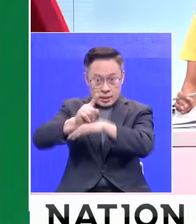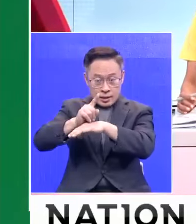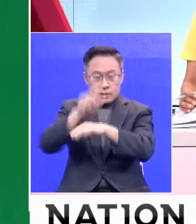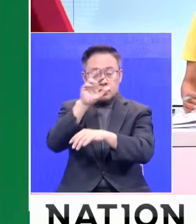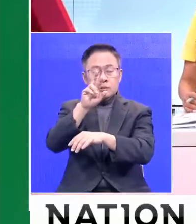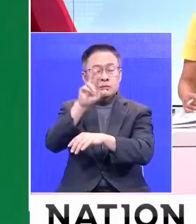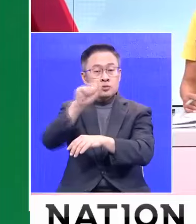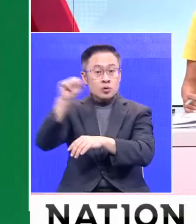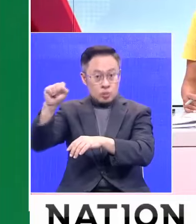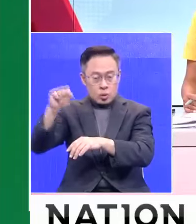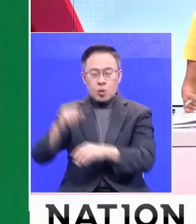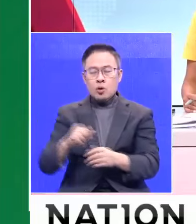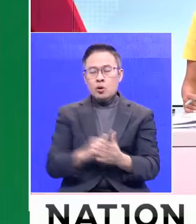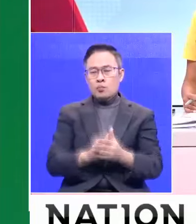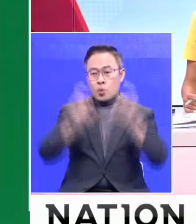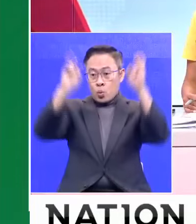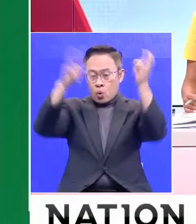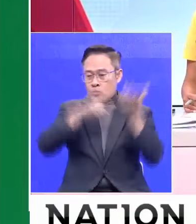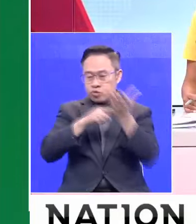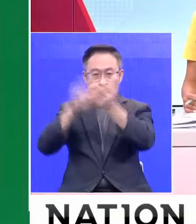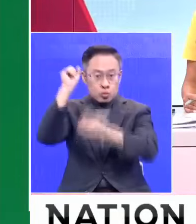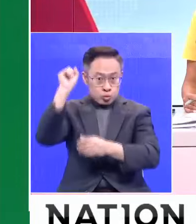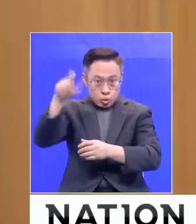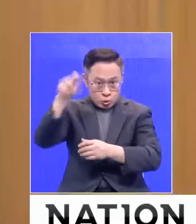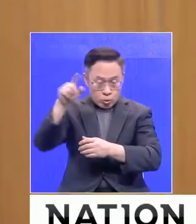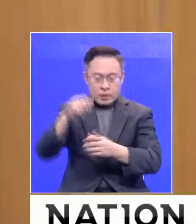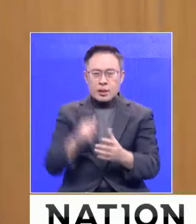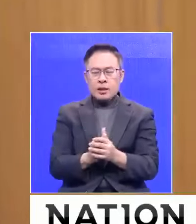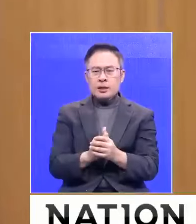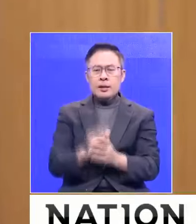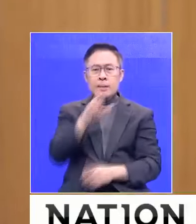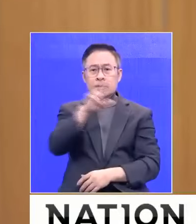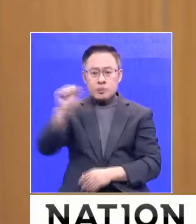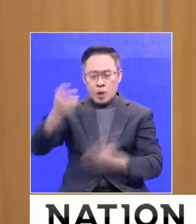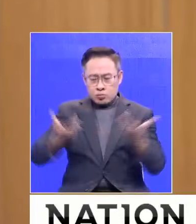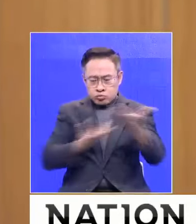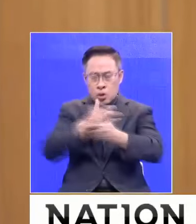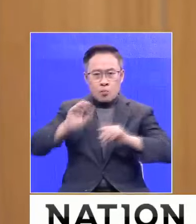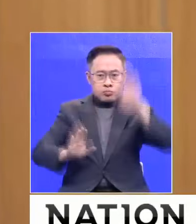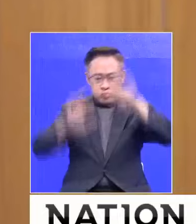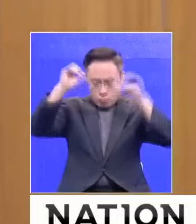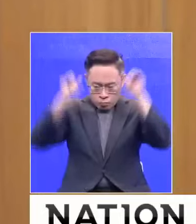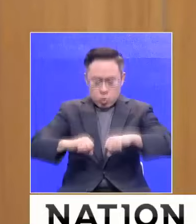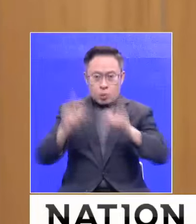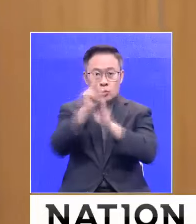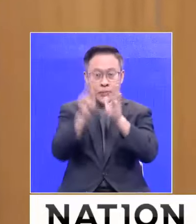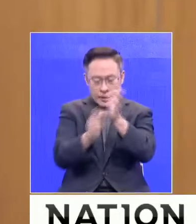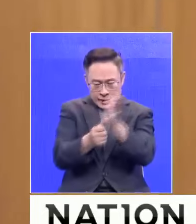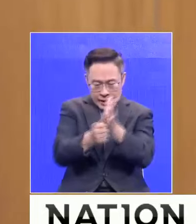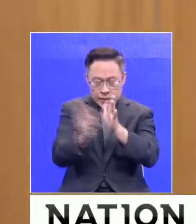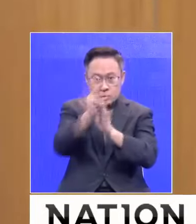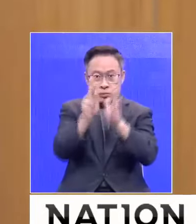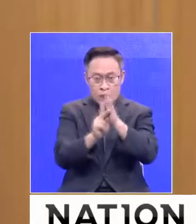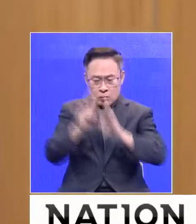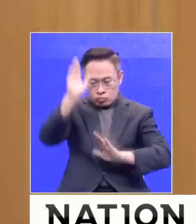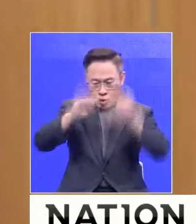าขอเสนอครับให้รัฐสภาเห็นชอบอย่างที่บอกไปเขาคุยเขาเน้นกันเรื่องการทำประชามติการจัดทำรัฐธรรมนูญ